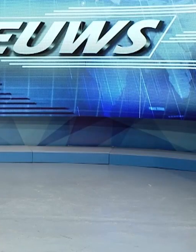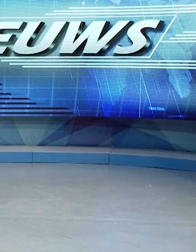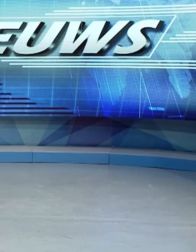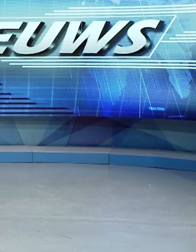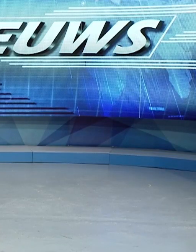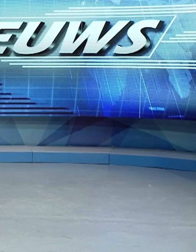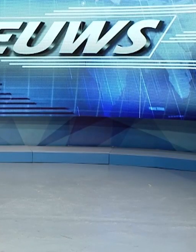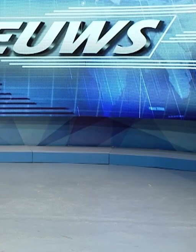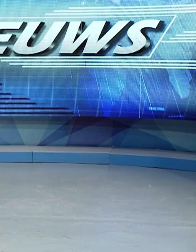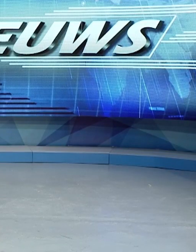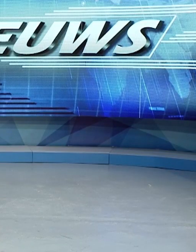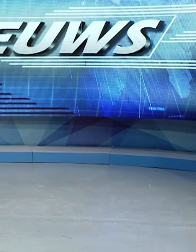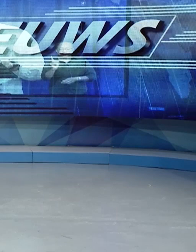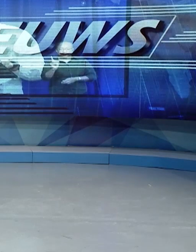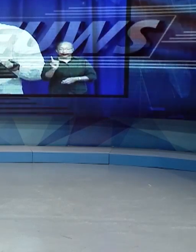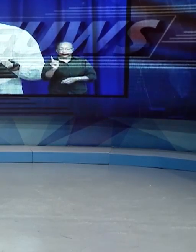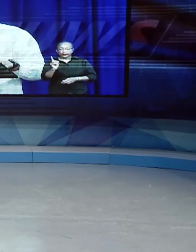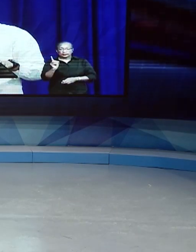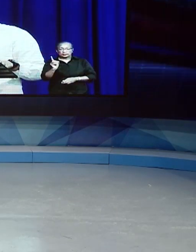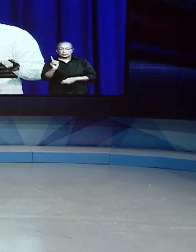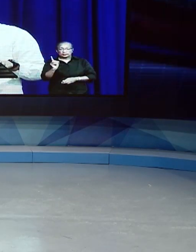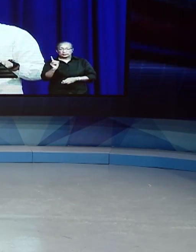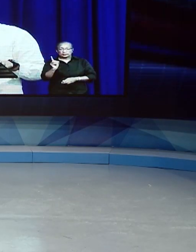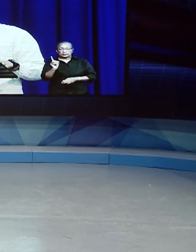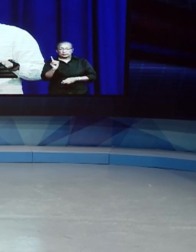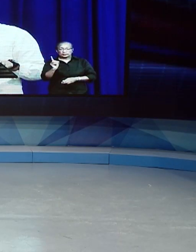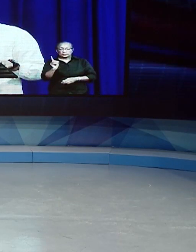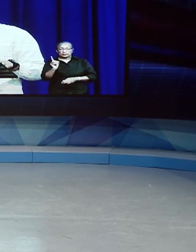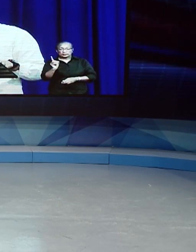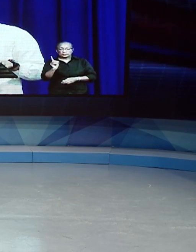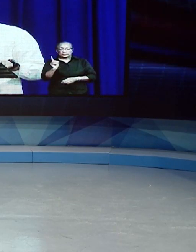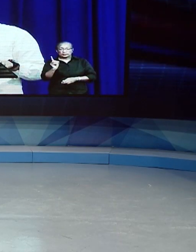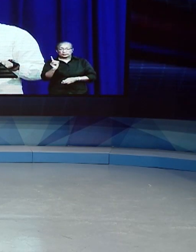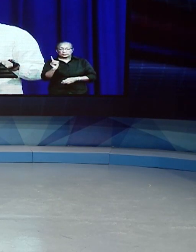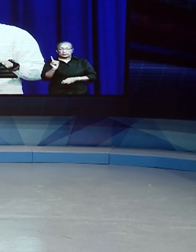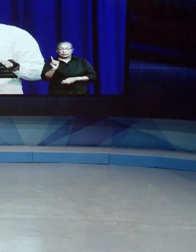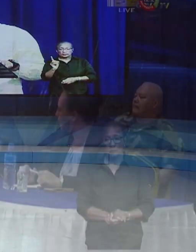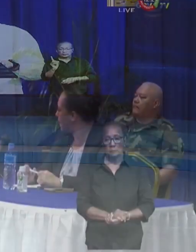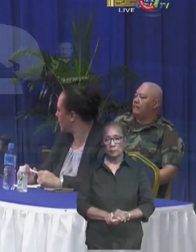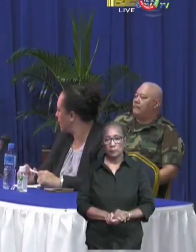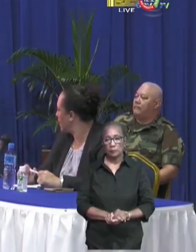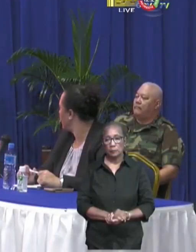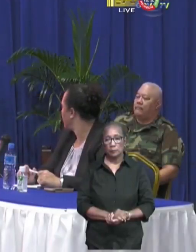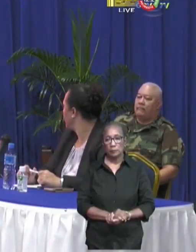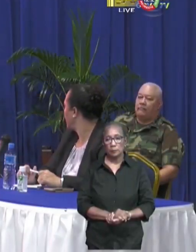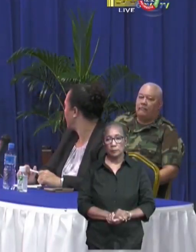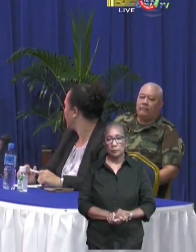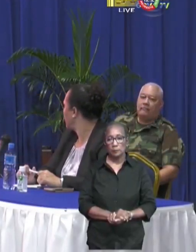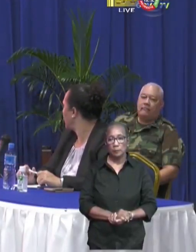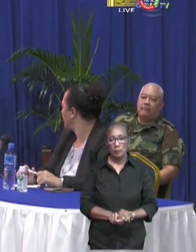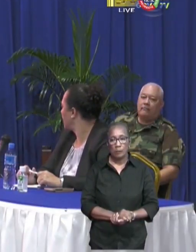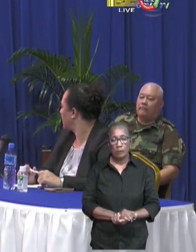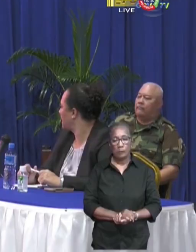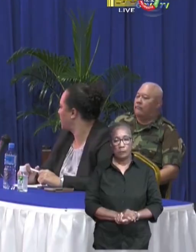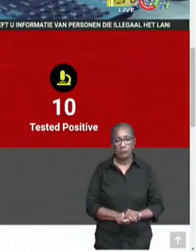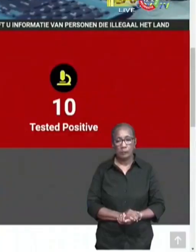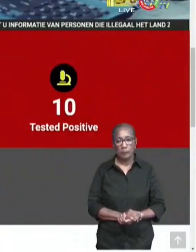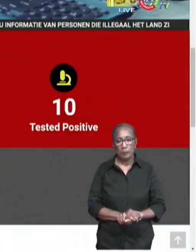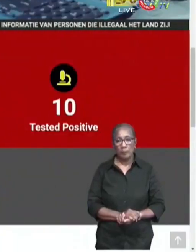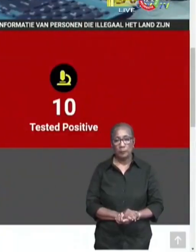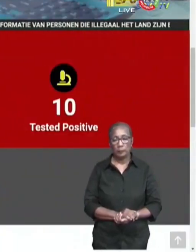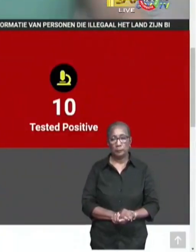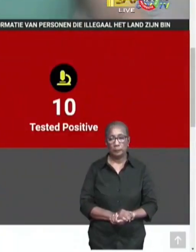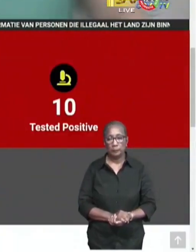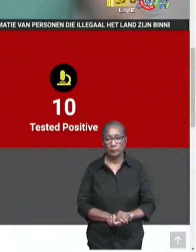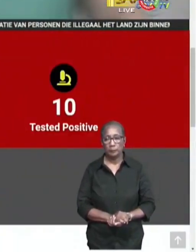In de loop van deze week worden er diverse repatriatievluchten uitgevoerd. Dit zei de directeur van Buitenlandse Zaken,